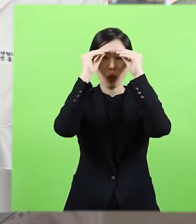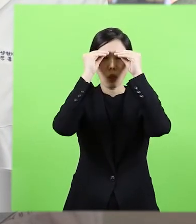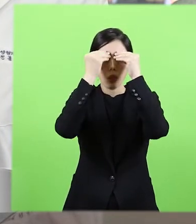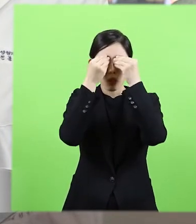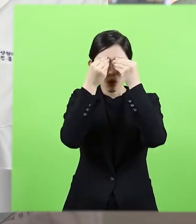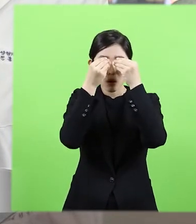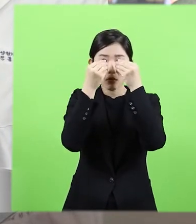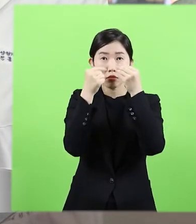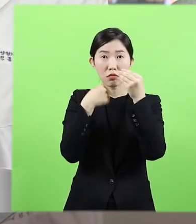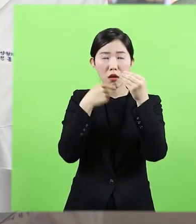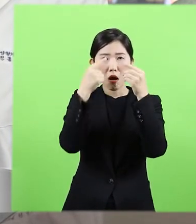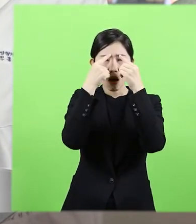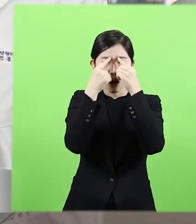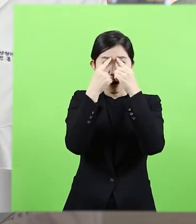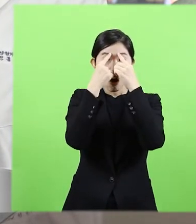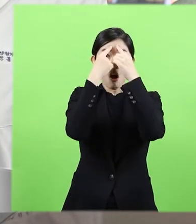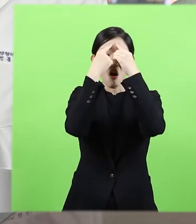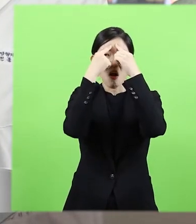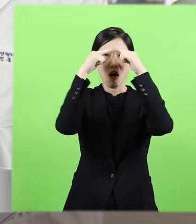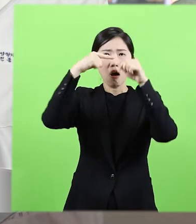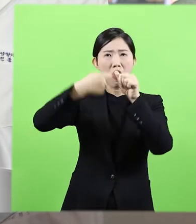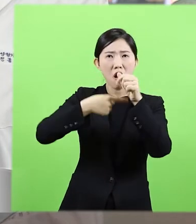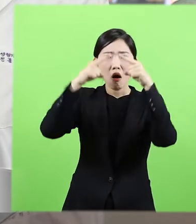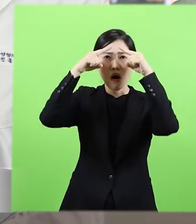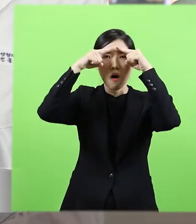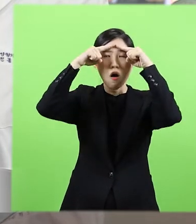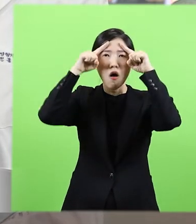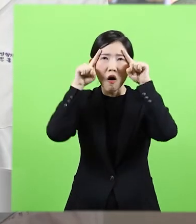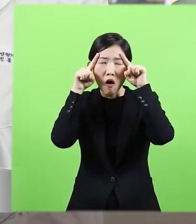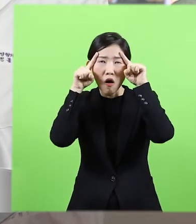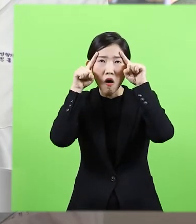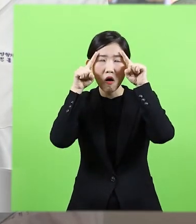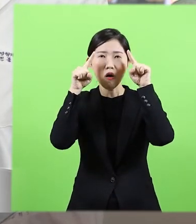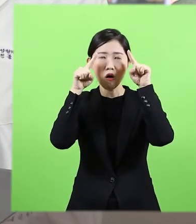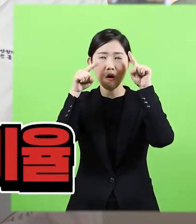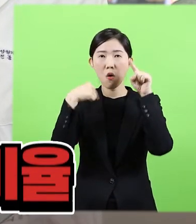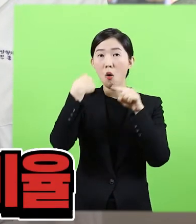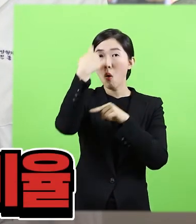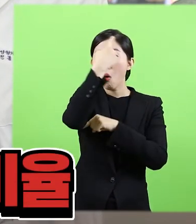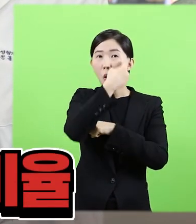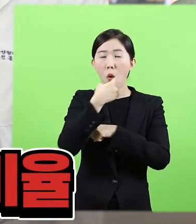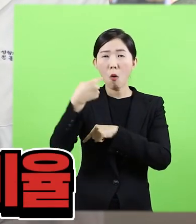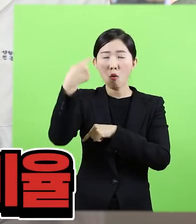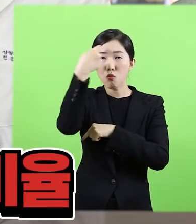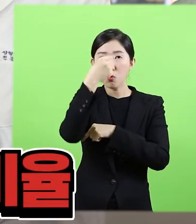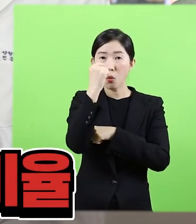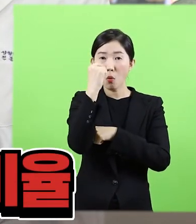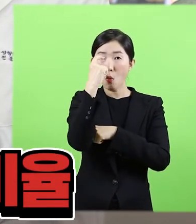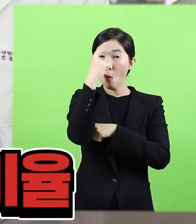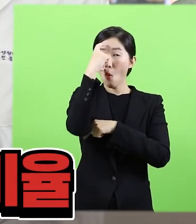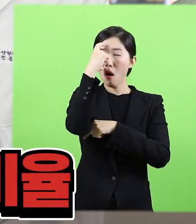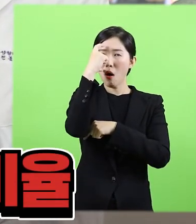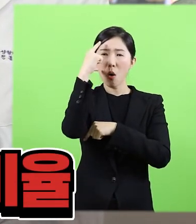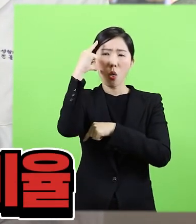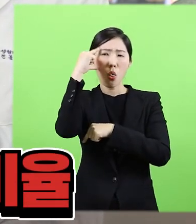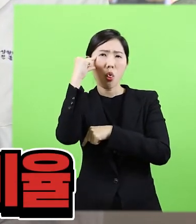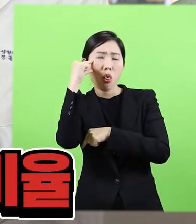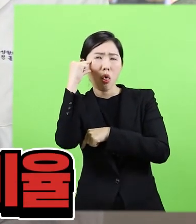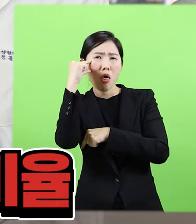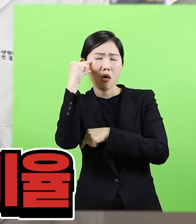덮으니까 안쪽만 더 올려서 이렇게 팔자 눈썹이 되어 있는 상태입니다. 얼굴의 가운데만